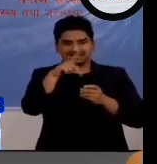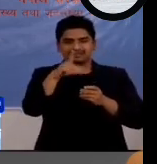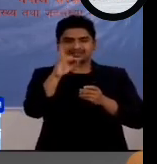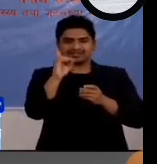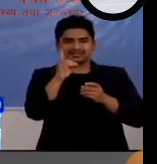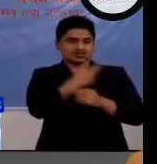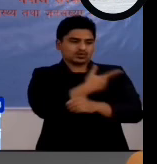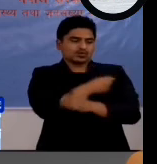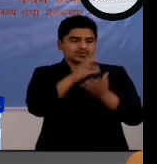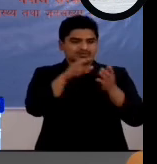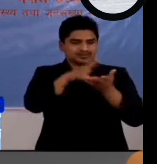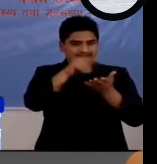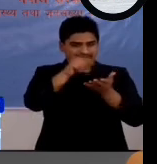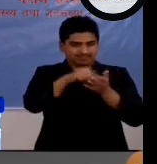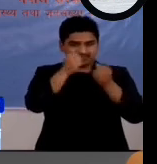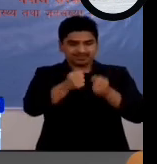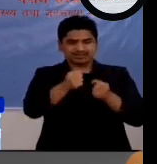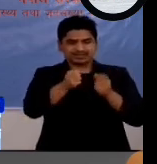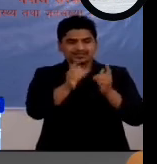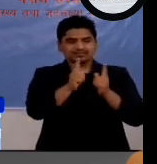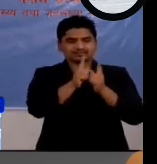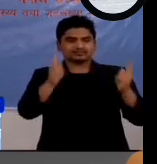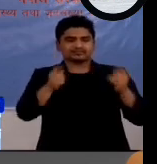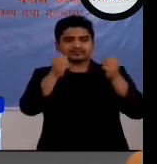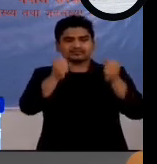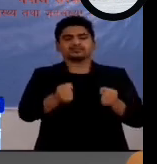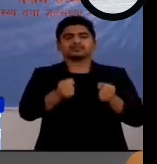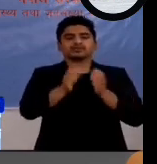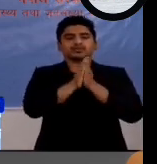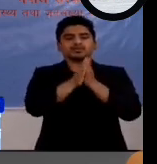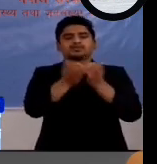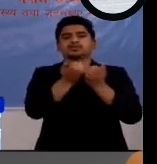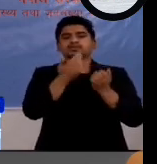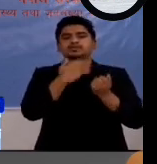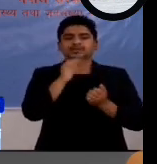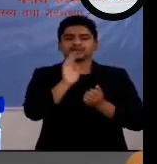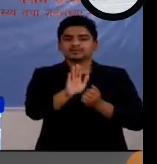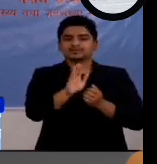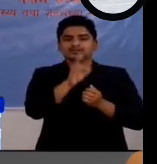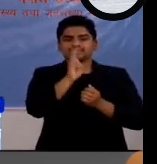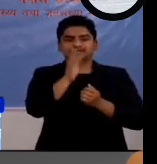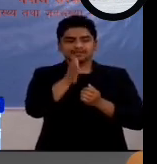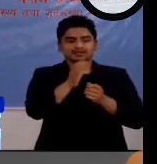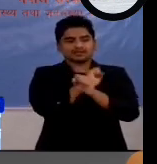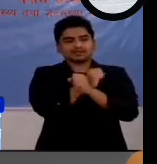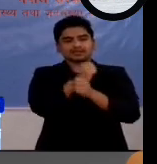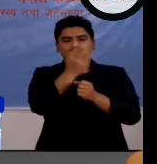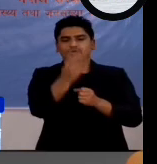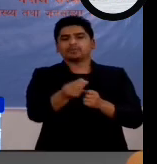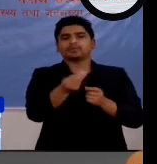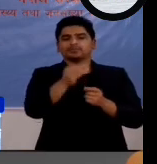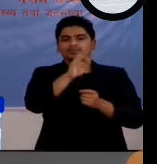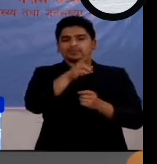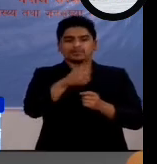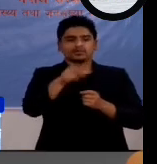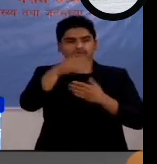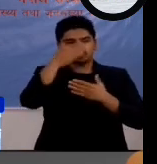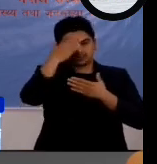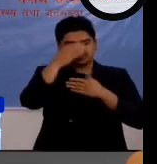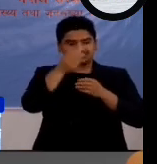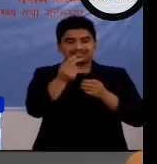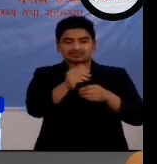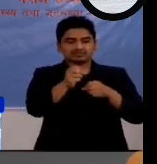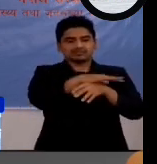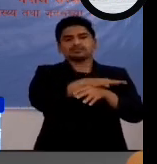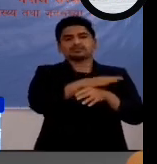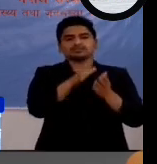खोप क्लिनिकहरूमा बस्दा सामाजिक दूरी कायम गरेर बसिदिनु हुन अनुरोध गर्दछु र यसले गर्दा जोखिम कम गर्न र यो रोग